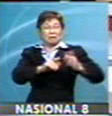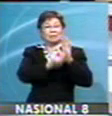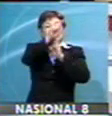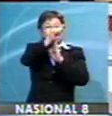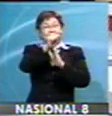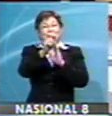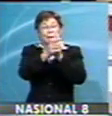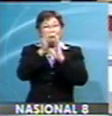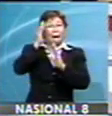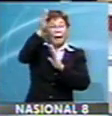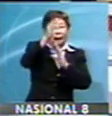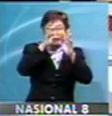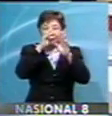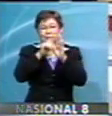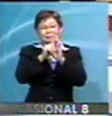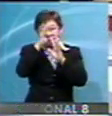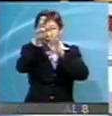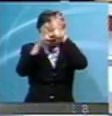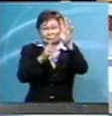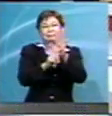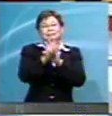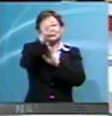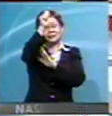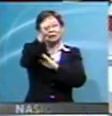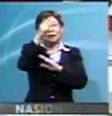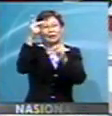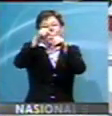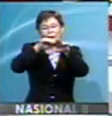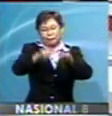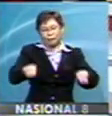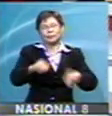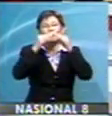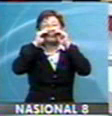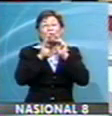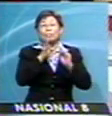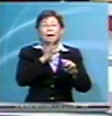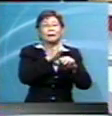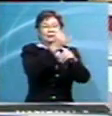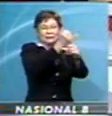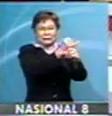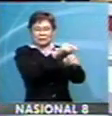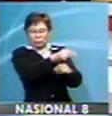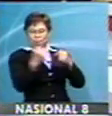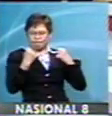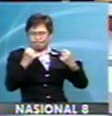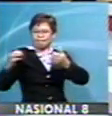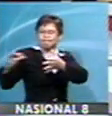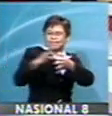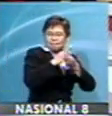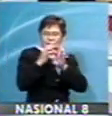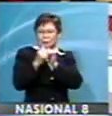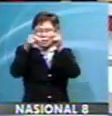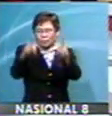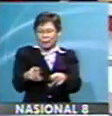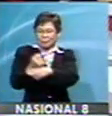bermula di peringkat pelajar justeru timbalan Perdana Menteri Tan Sri Muhyiddin Yassin menggesa institusi terbabit memperkukuhkan kerjasama dengan